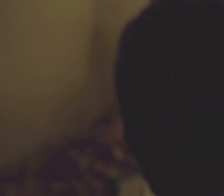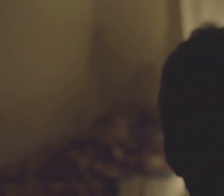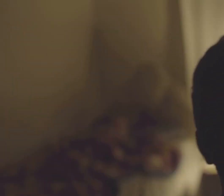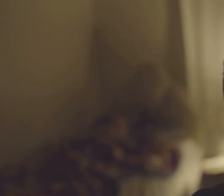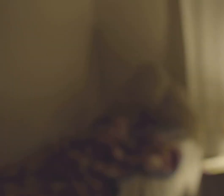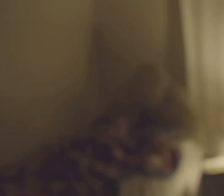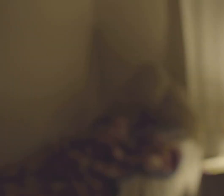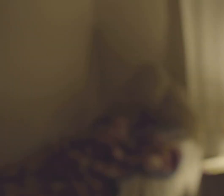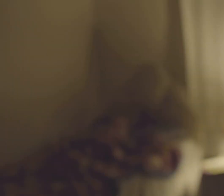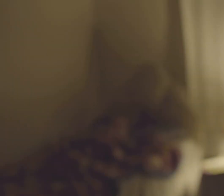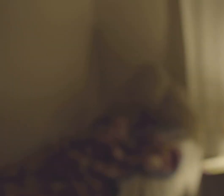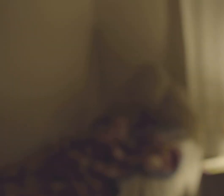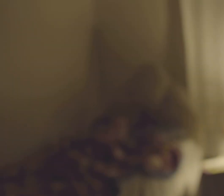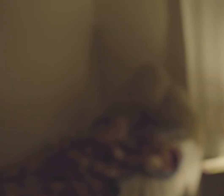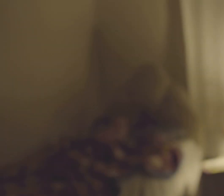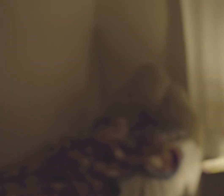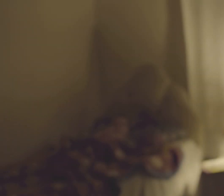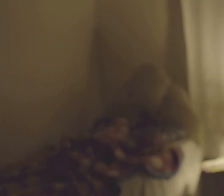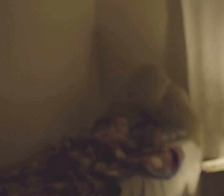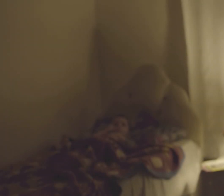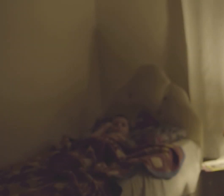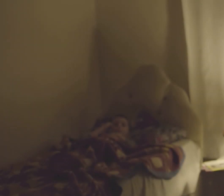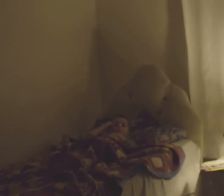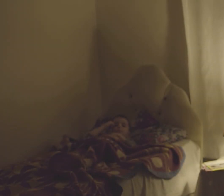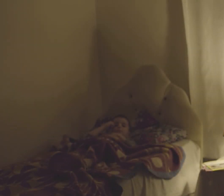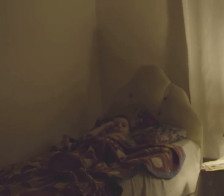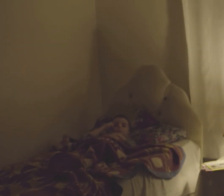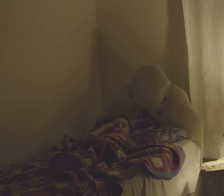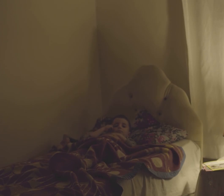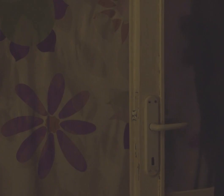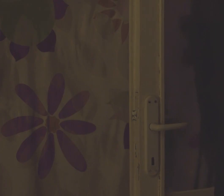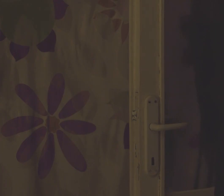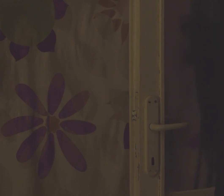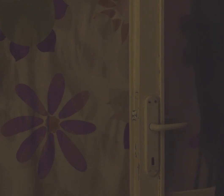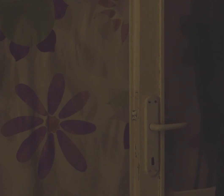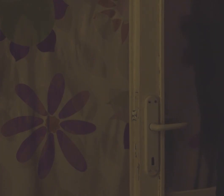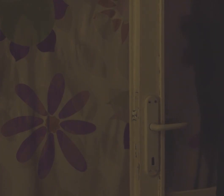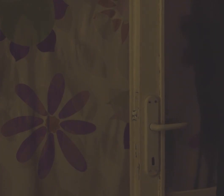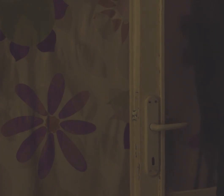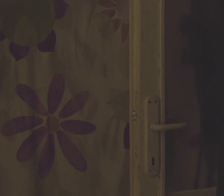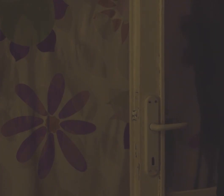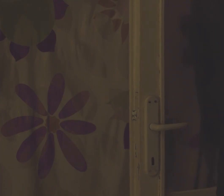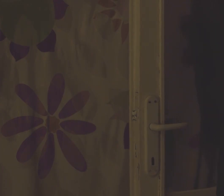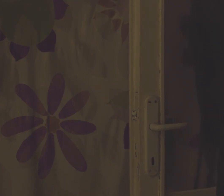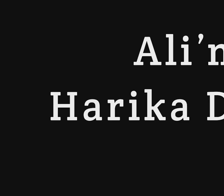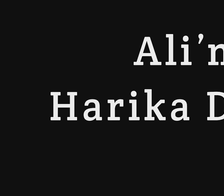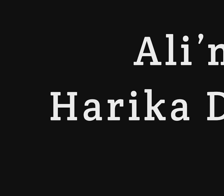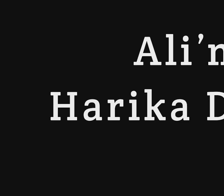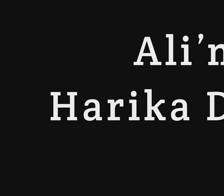Ali'nin harika dünyası. Abi yatakta yatan kardeşinin odasının girişinde durdu, hareketsiz